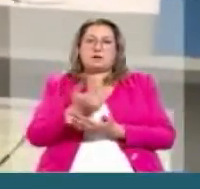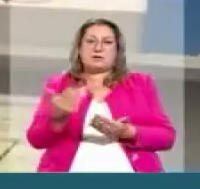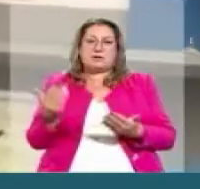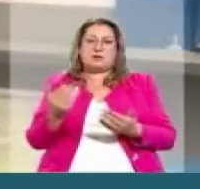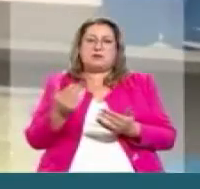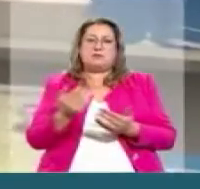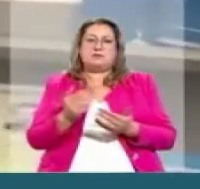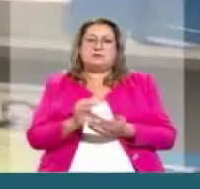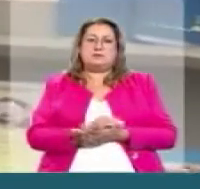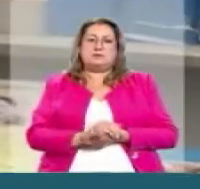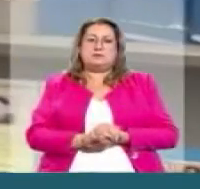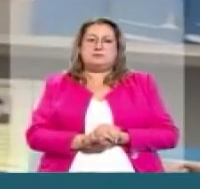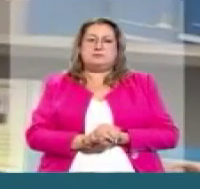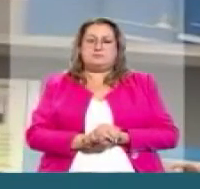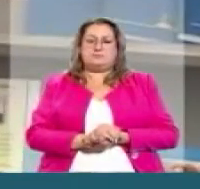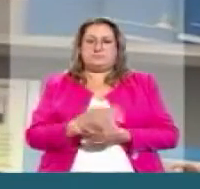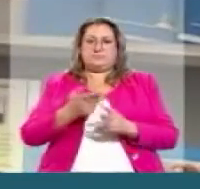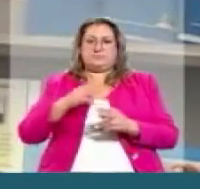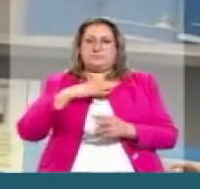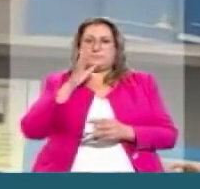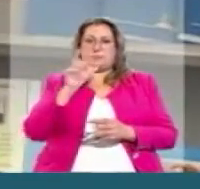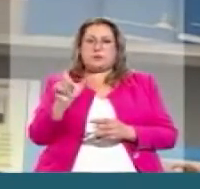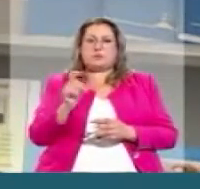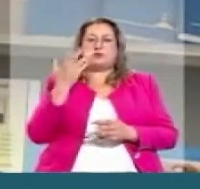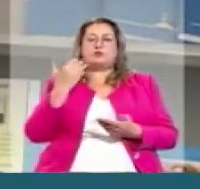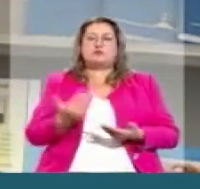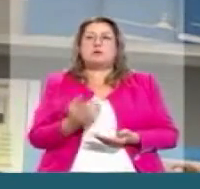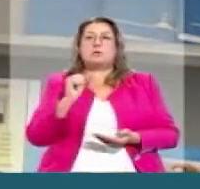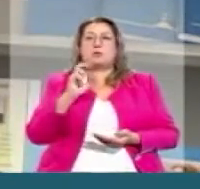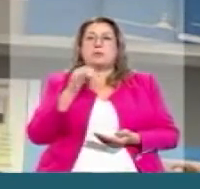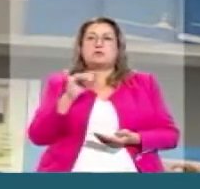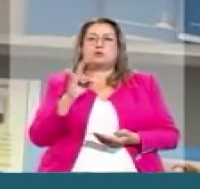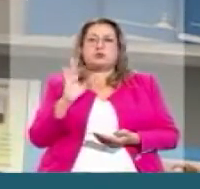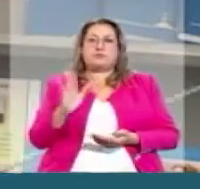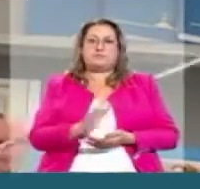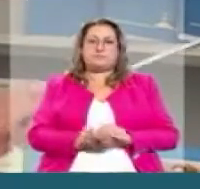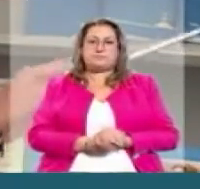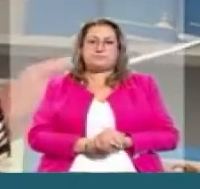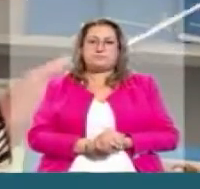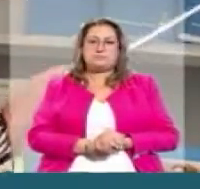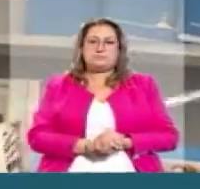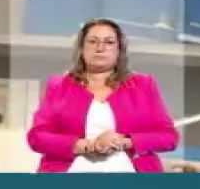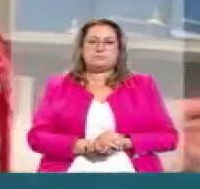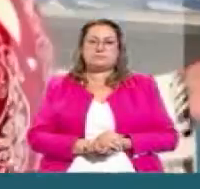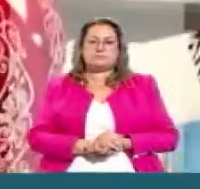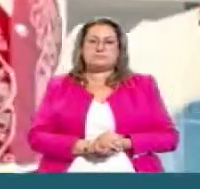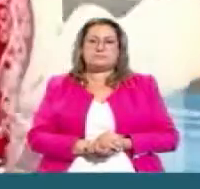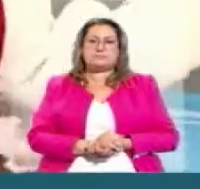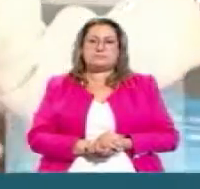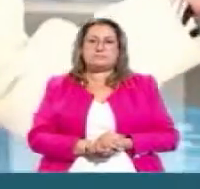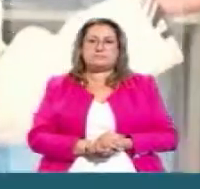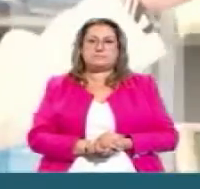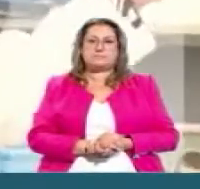Байтұрсынұлының жайлы біздің жазушыларымыздың айтқан пікір сөздері қойылған. Сонымен қатар мына жерде